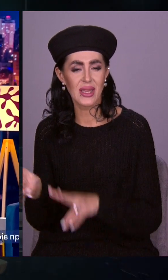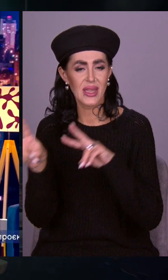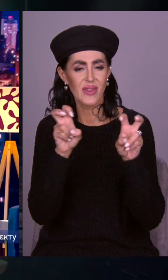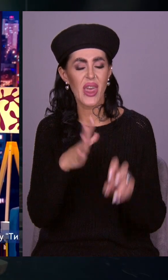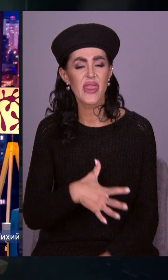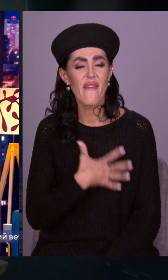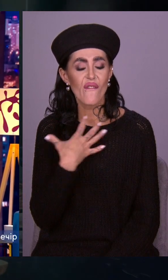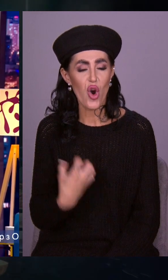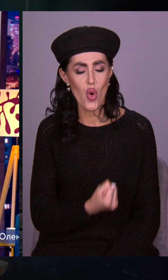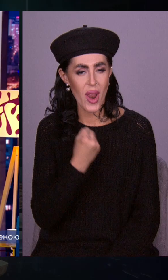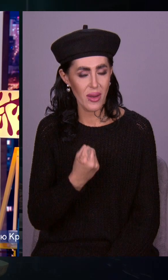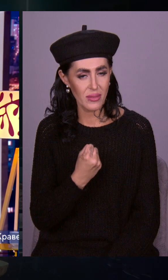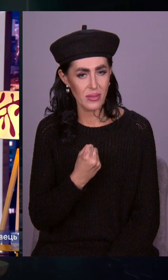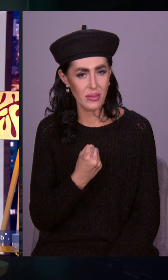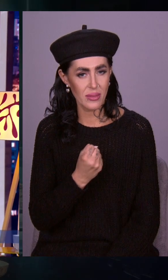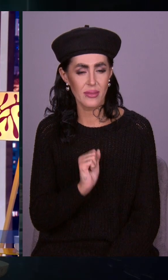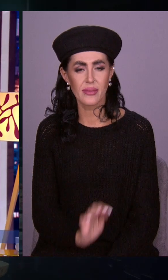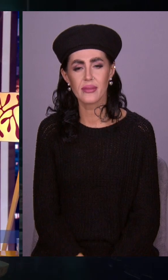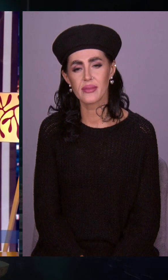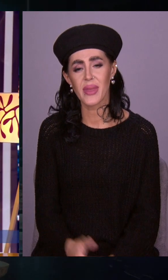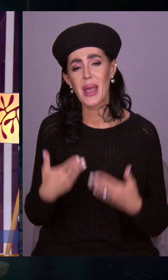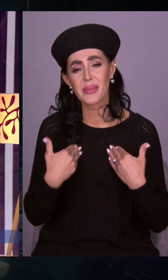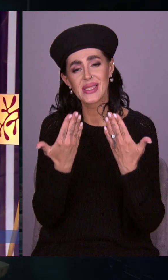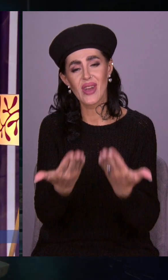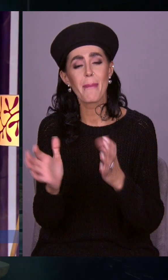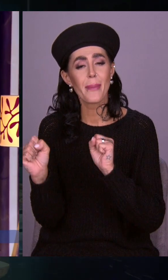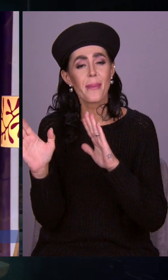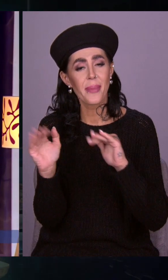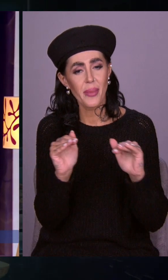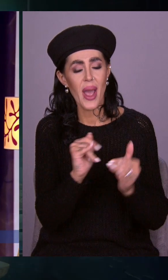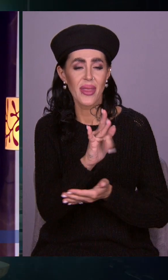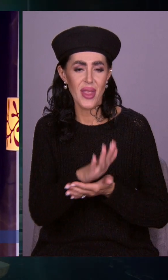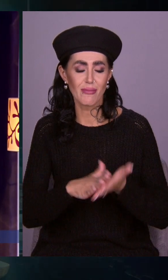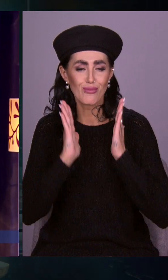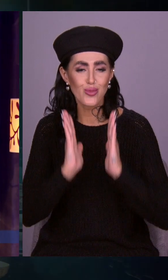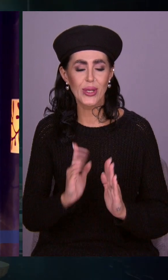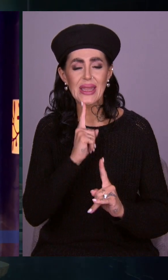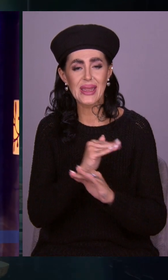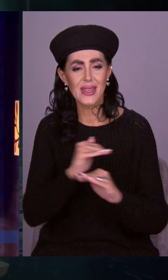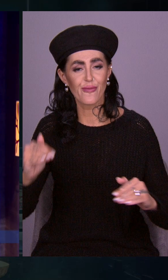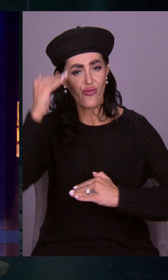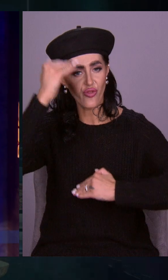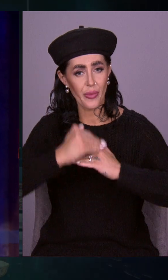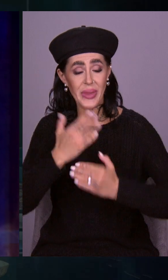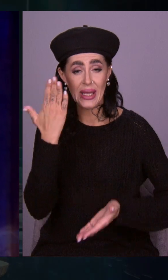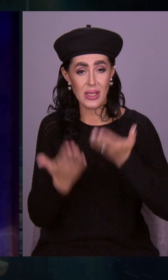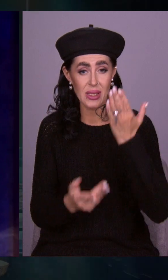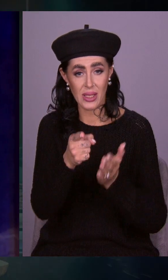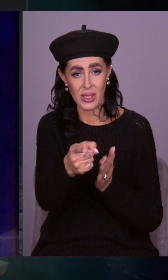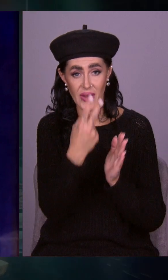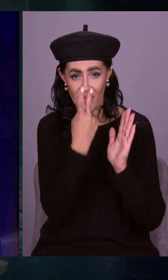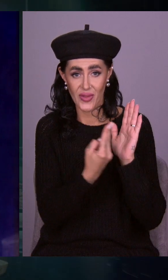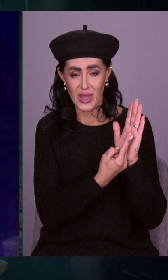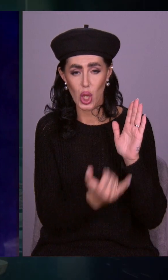Ви насолоджуєтесь, а ми з Юрою прощаємося з вами, бажаємо дійсно тихого вечора. І якщо ви дивитесь нас в Ютубі, будь